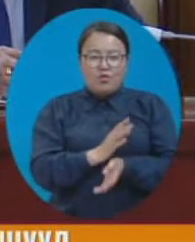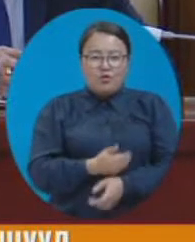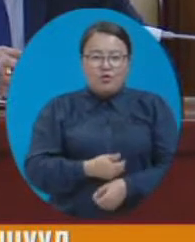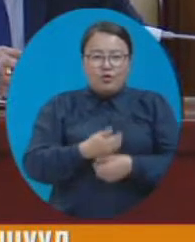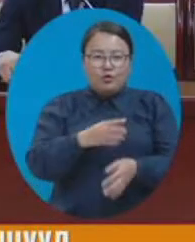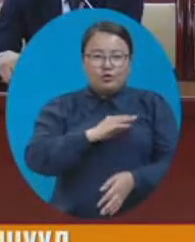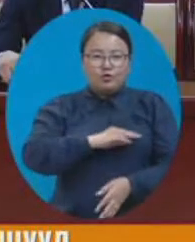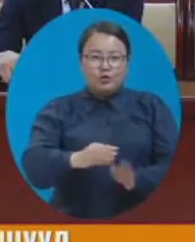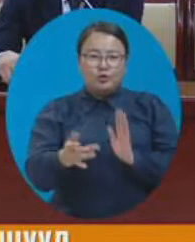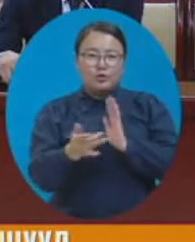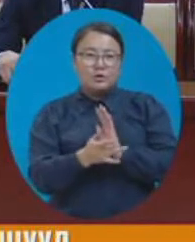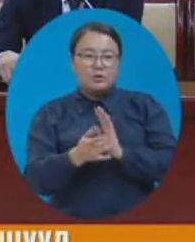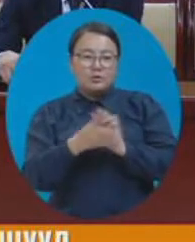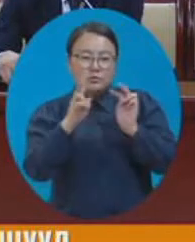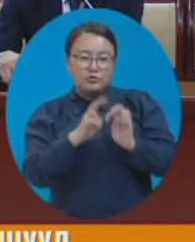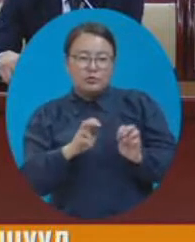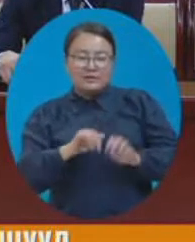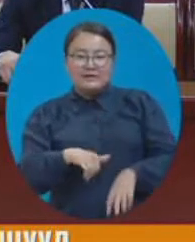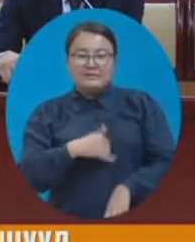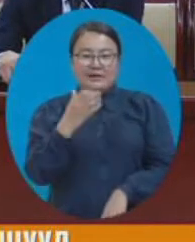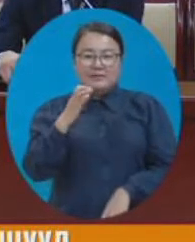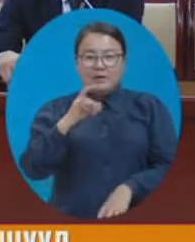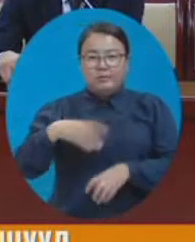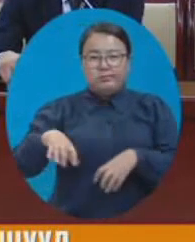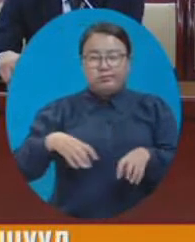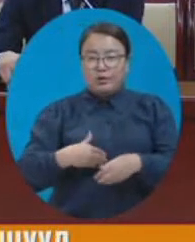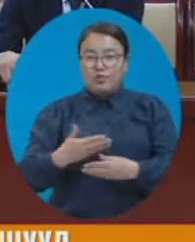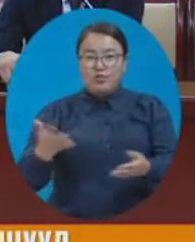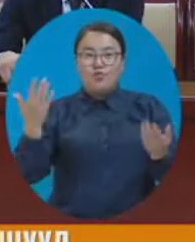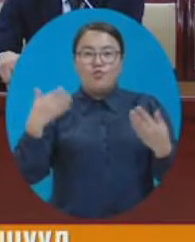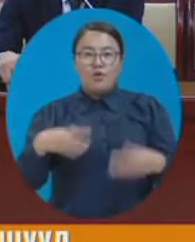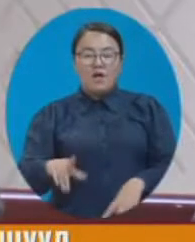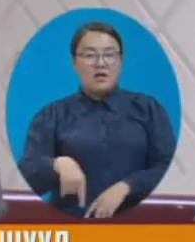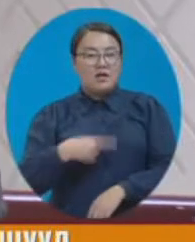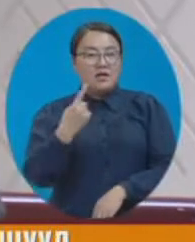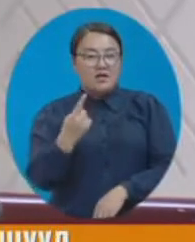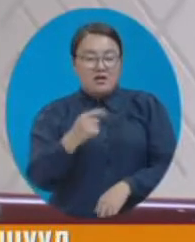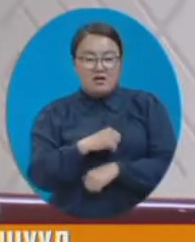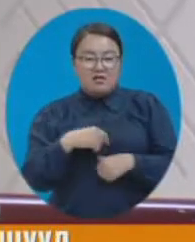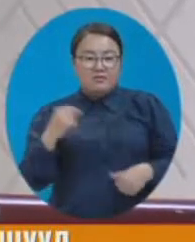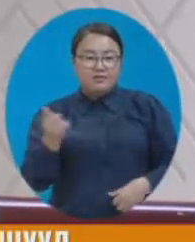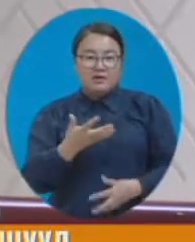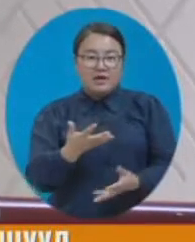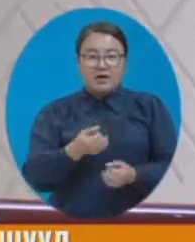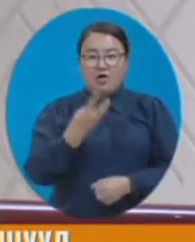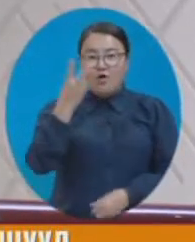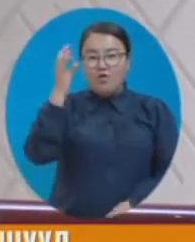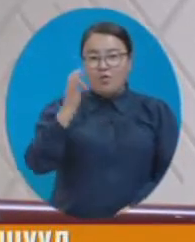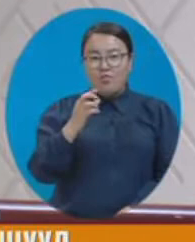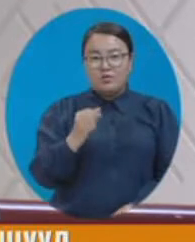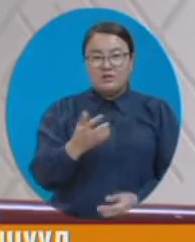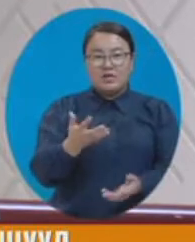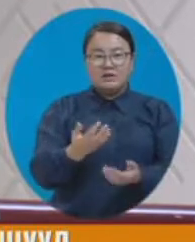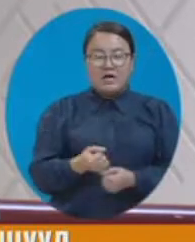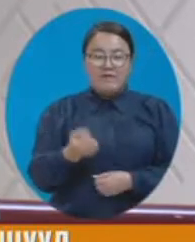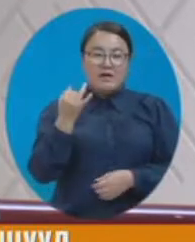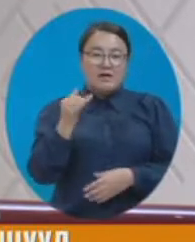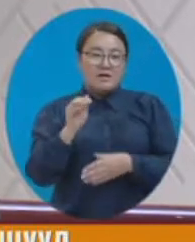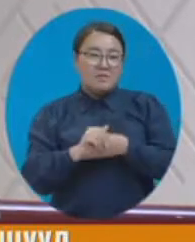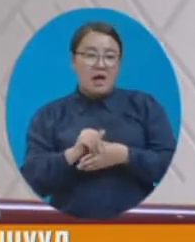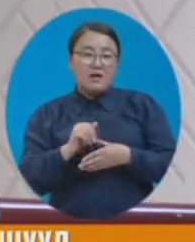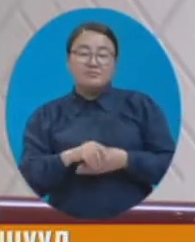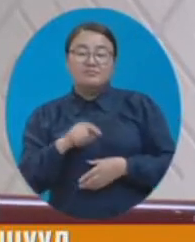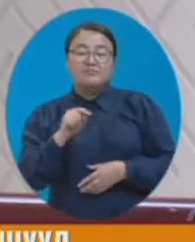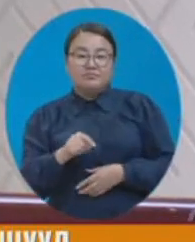хурдан шуурхай хүргэх технологийн дэвшлийг судлаж зарим салбарт нэвтрүүлж хэлсэн. Үүний нэг нь иргэд худалдан авалтынхаа 2% буцаан авах